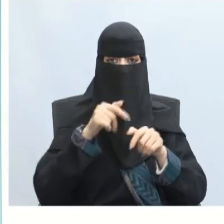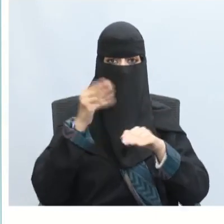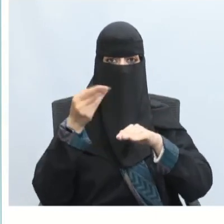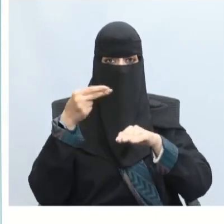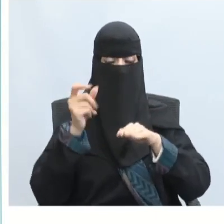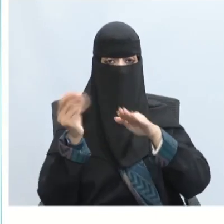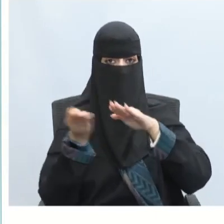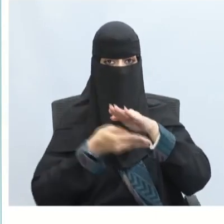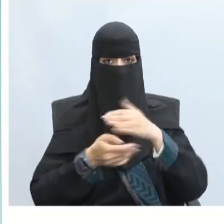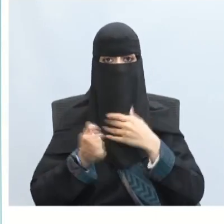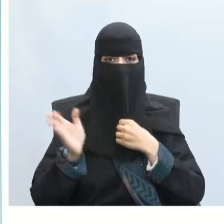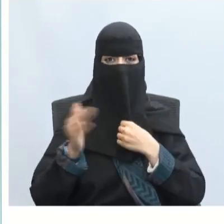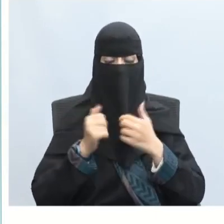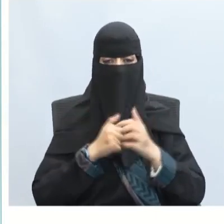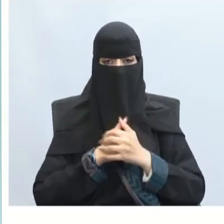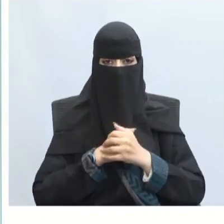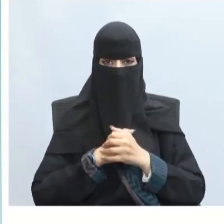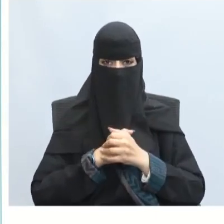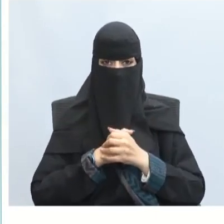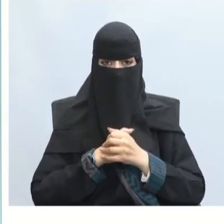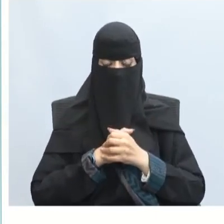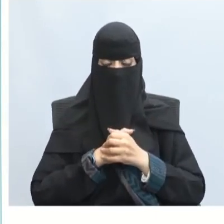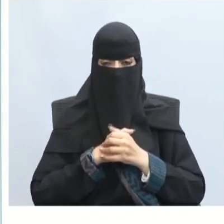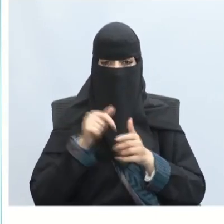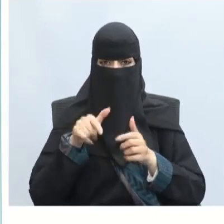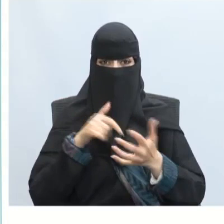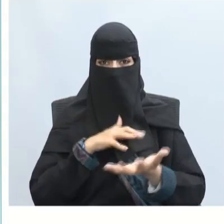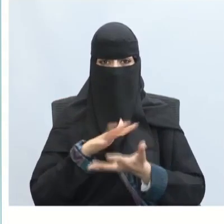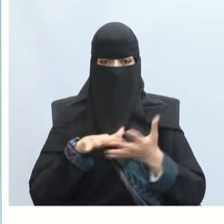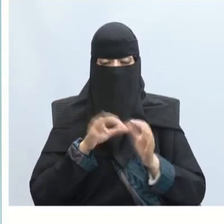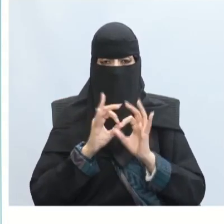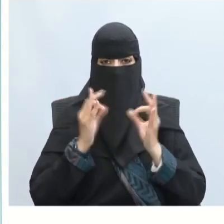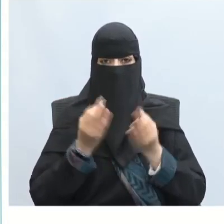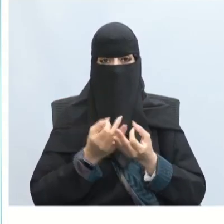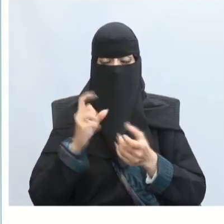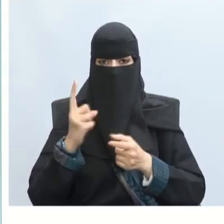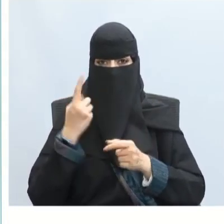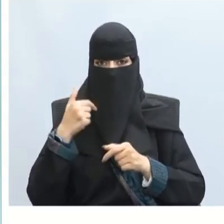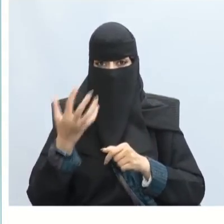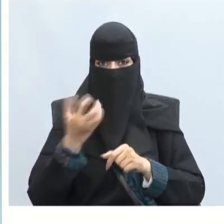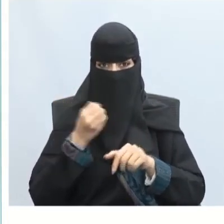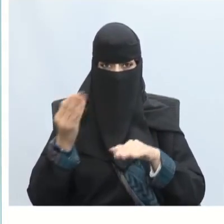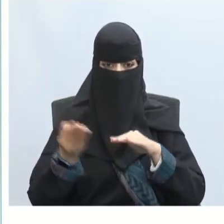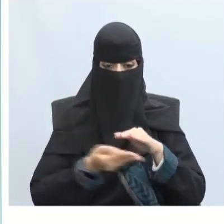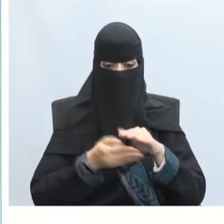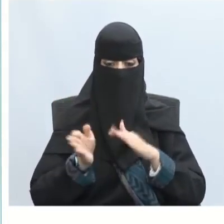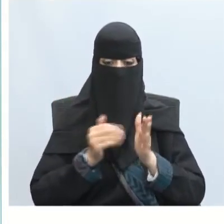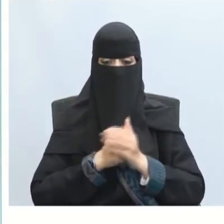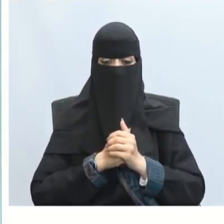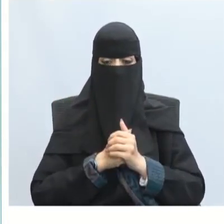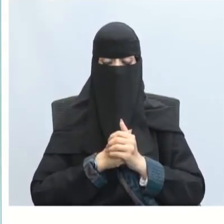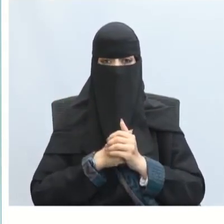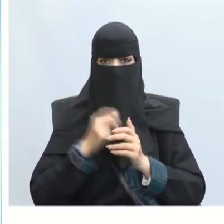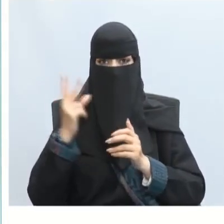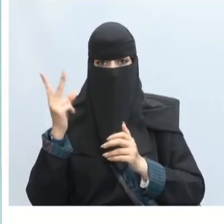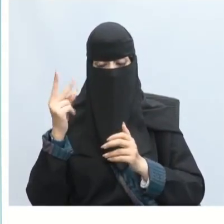الابلاغ عن عن الرشوه هذه المشكله المجتمعيه الاولى اخذ الرشوه